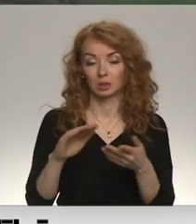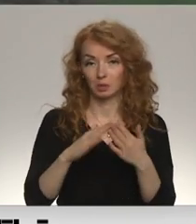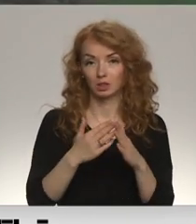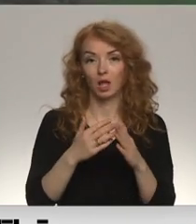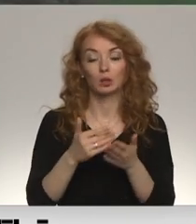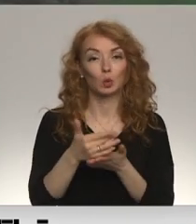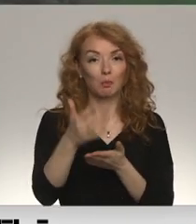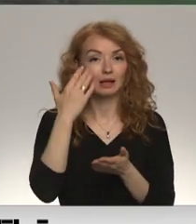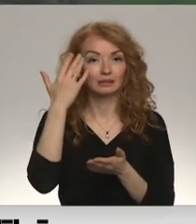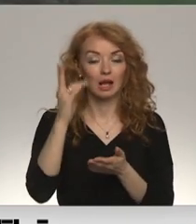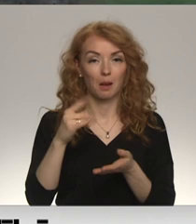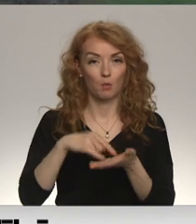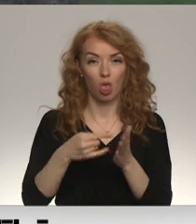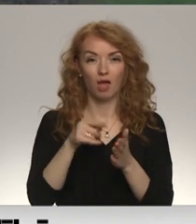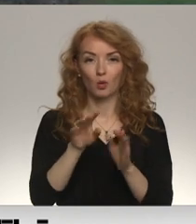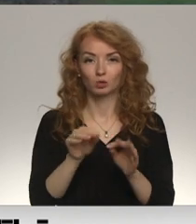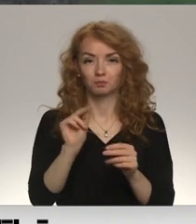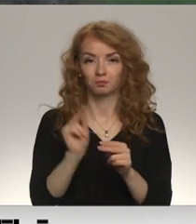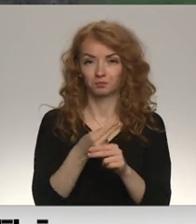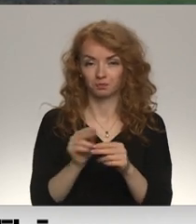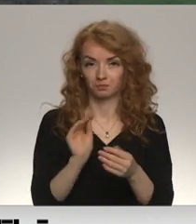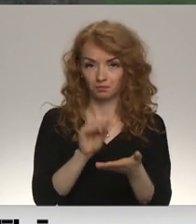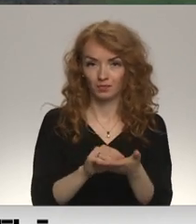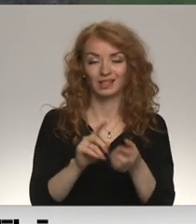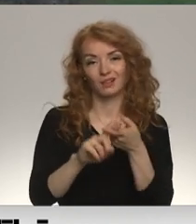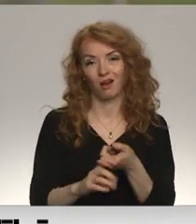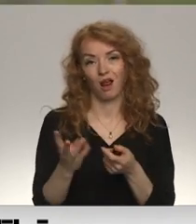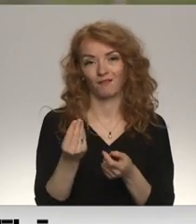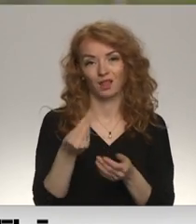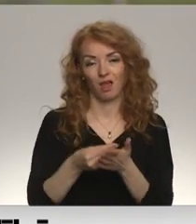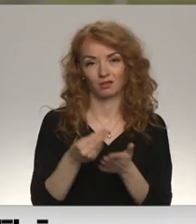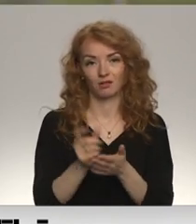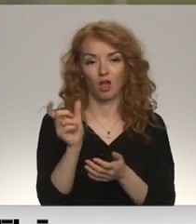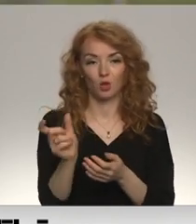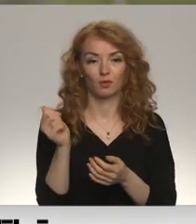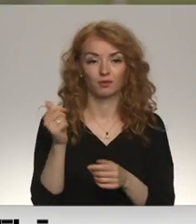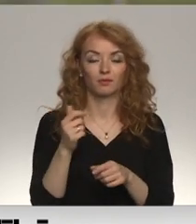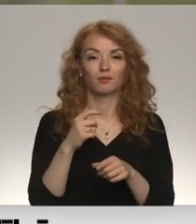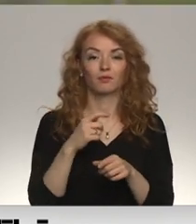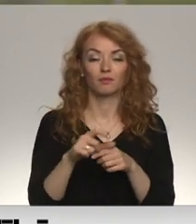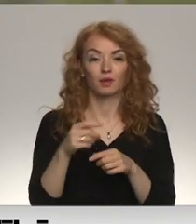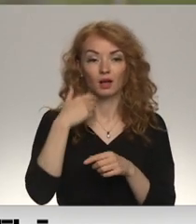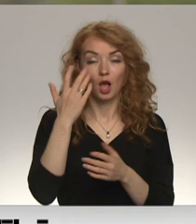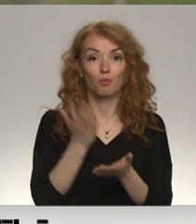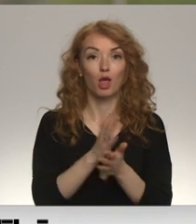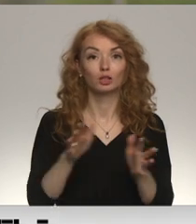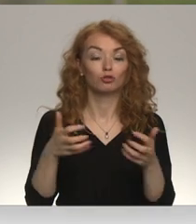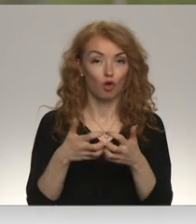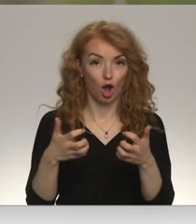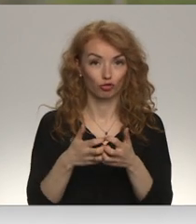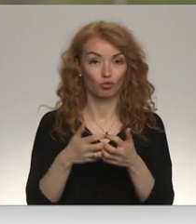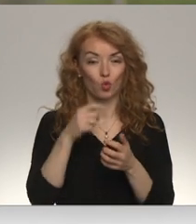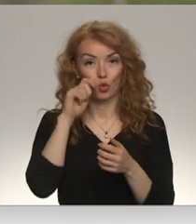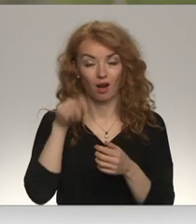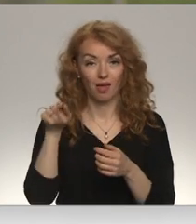ka pilotprojektā būs viestas izmaiņas, pirmkārt saistītas ar finansējumu. Karam jau beidzās. Tad, kad beigsīs karš, tad